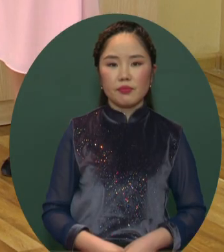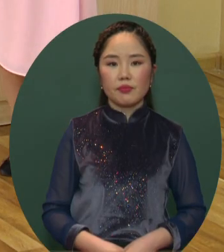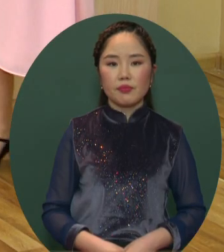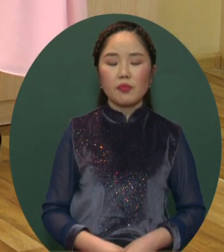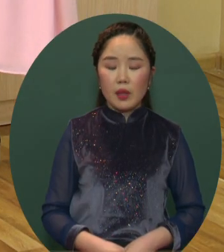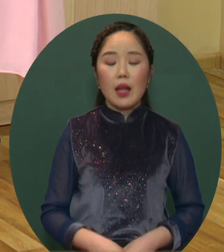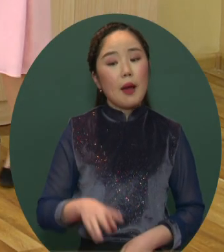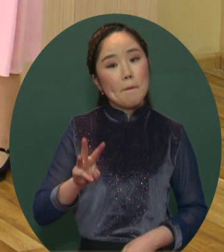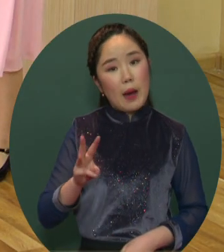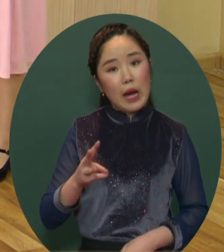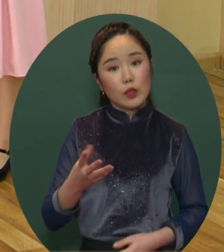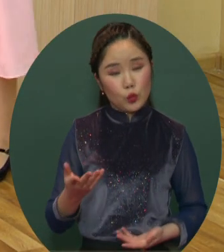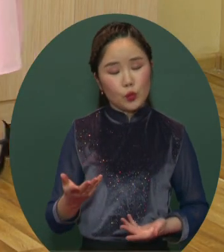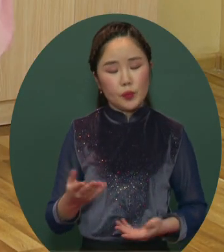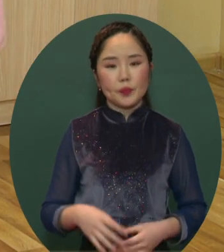Магадгүй та нар